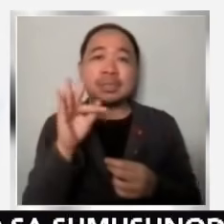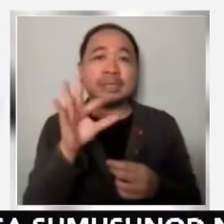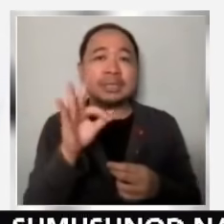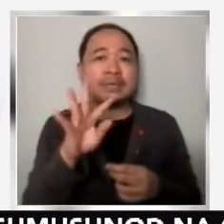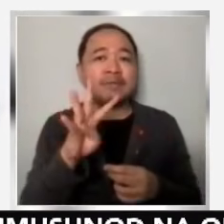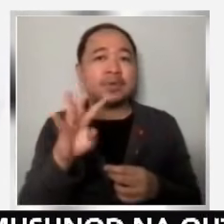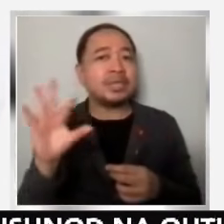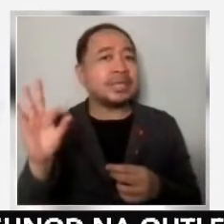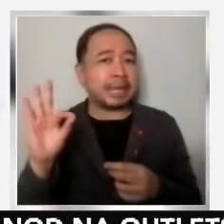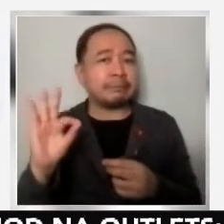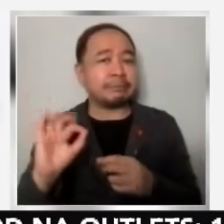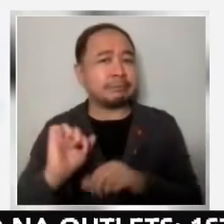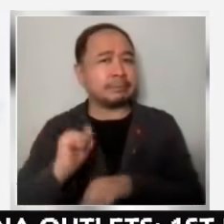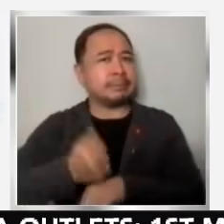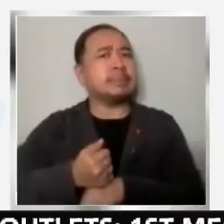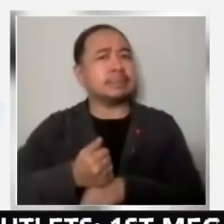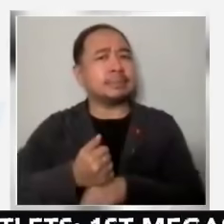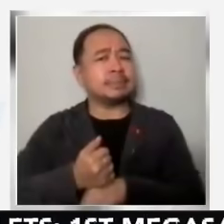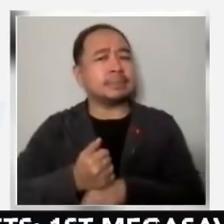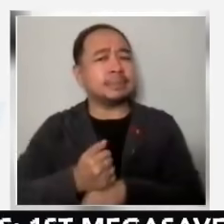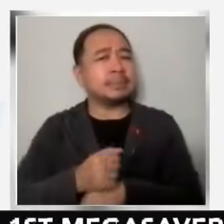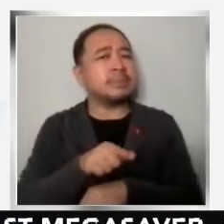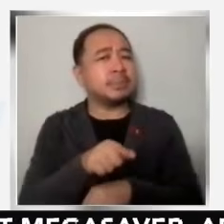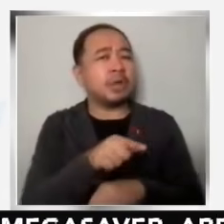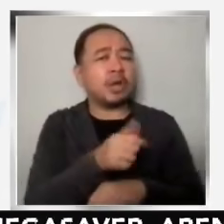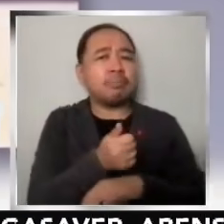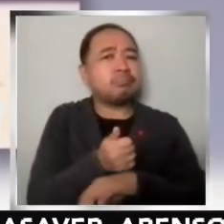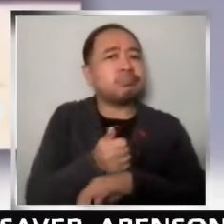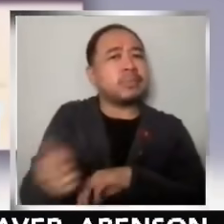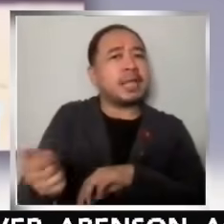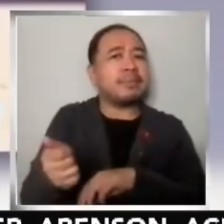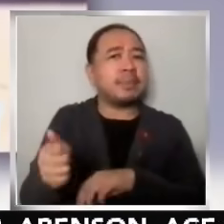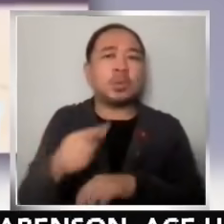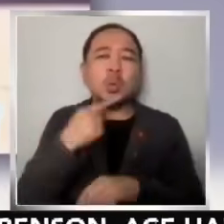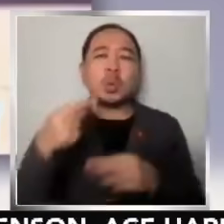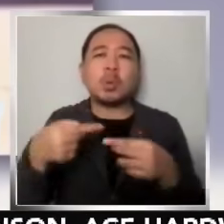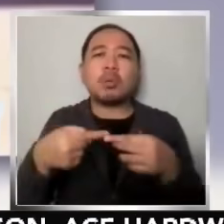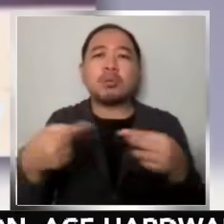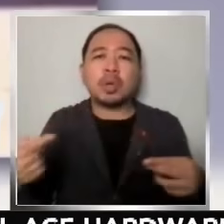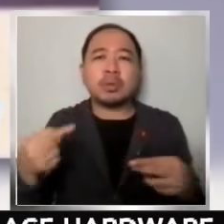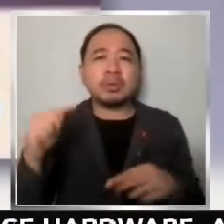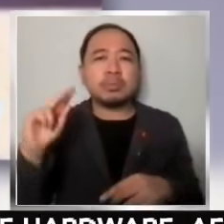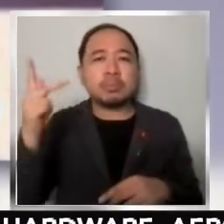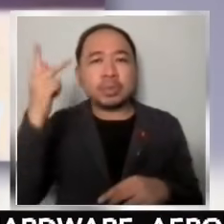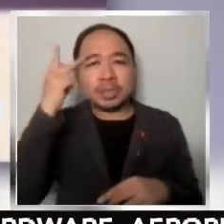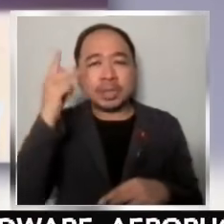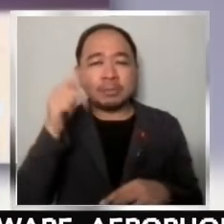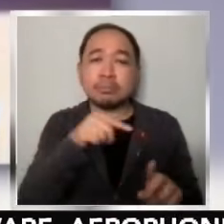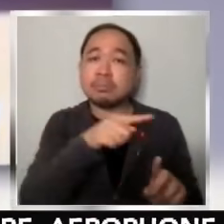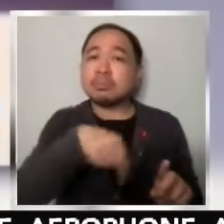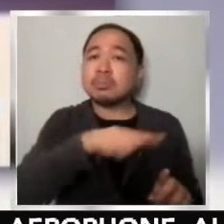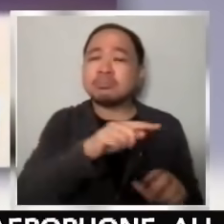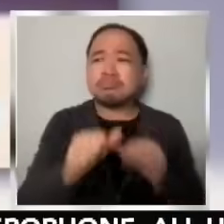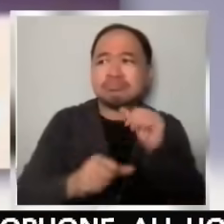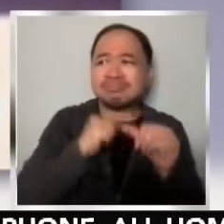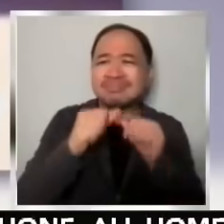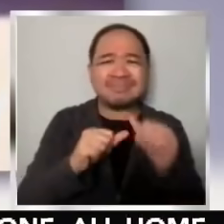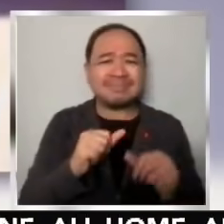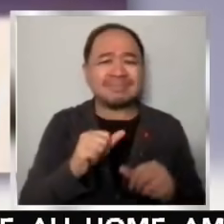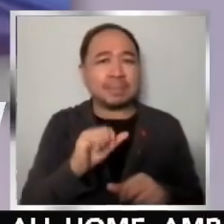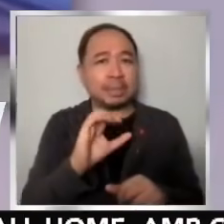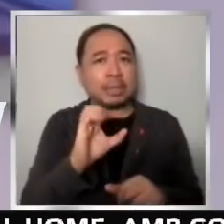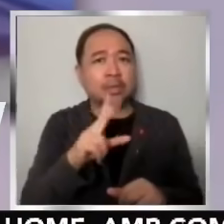nagsimula. Itinuturo nila ang mga kalaban nila sa politika. Mariin nilang itinanggen na isa silang kulto. Wala rin daw